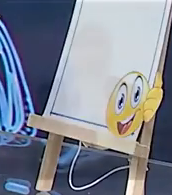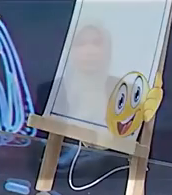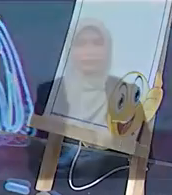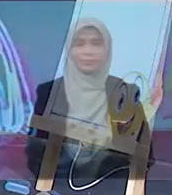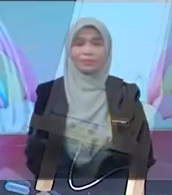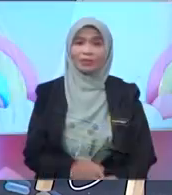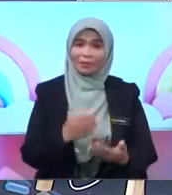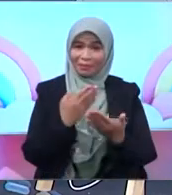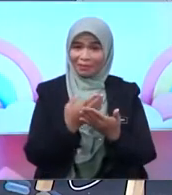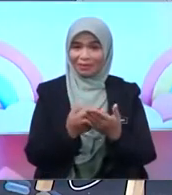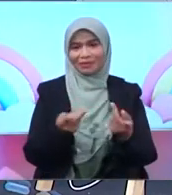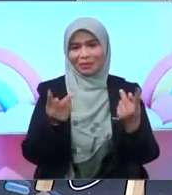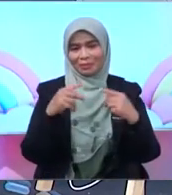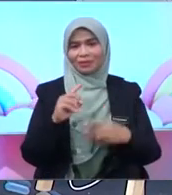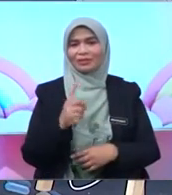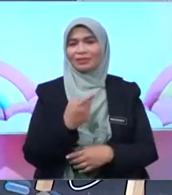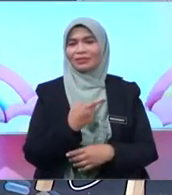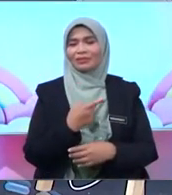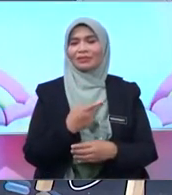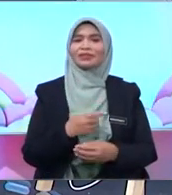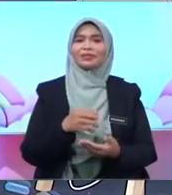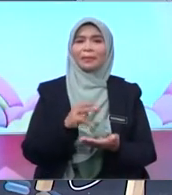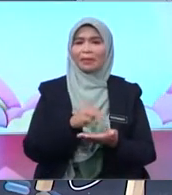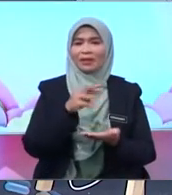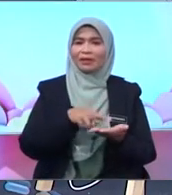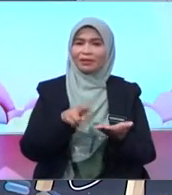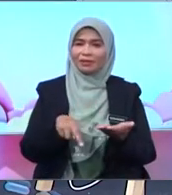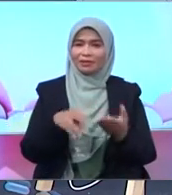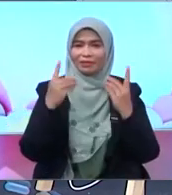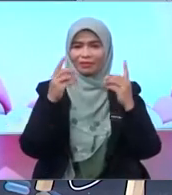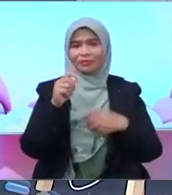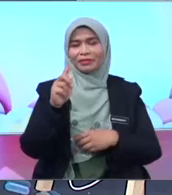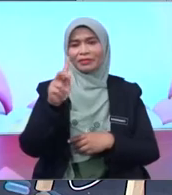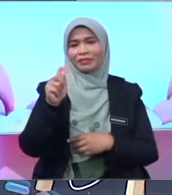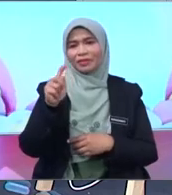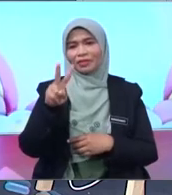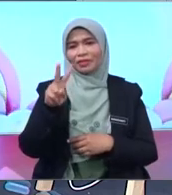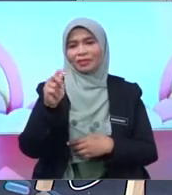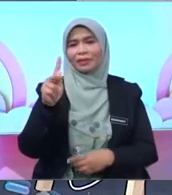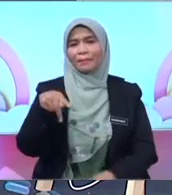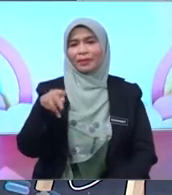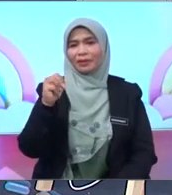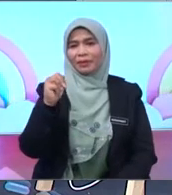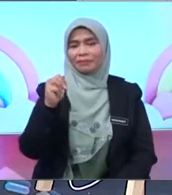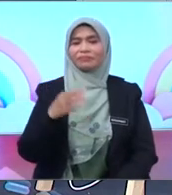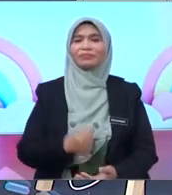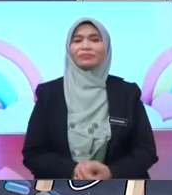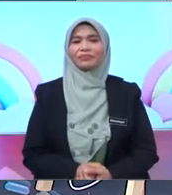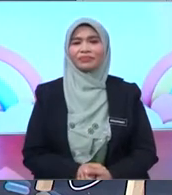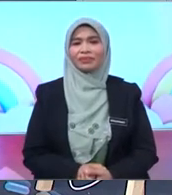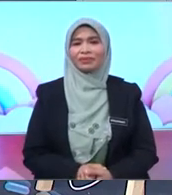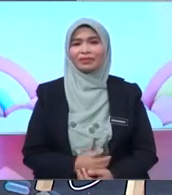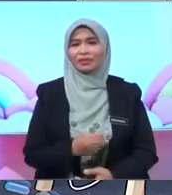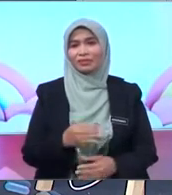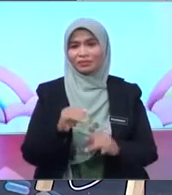bye kembali kita dalam slot mendengar rendah dididik tvcm mesti lagi bersama dengan Mira dan juga cek gustira tak